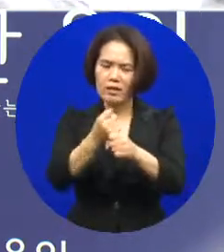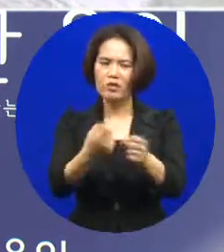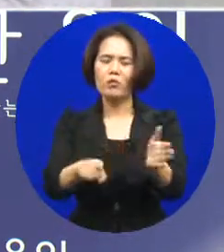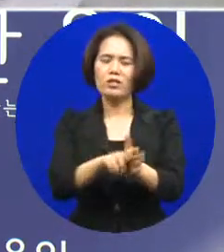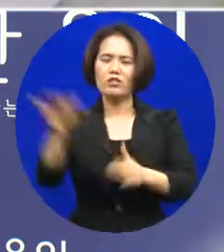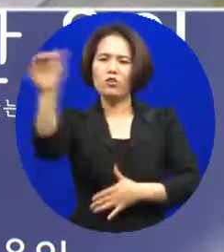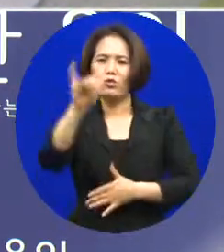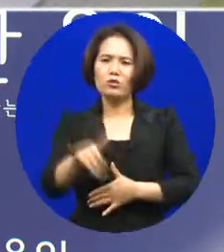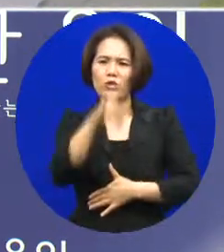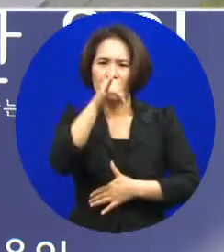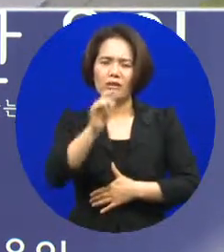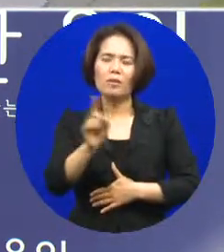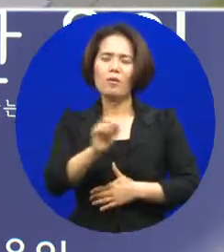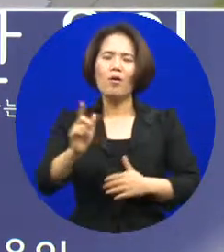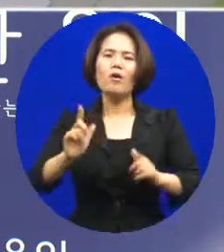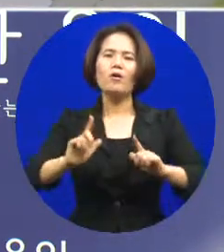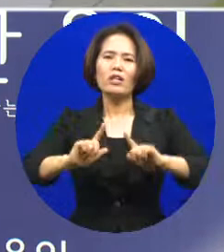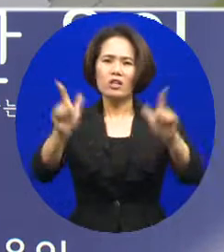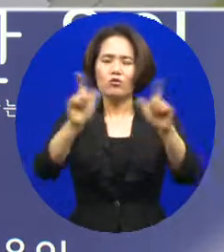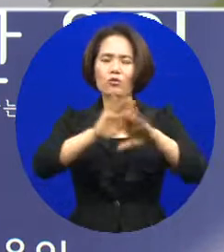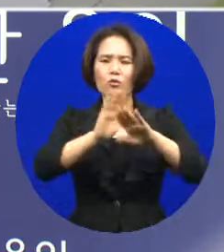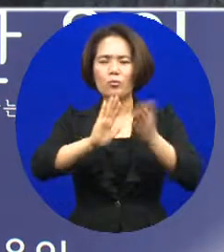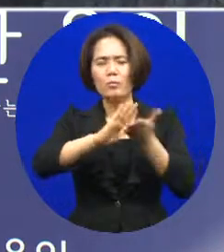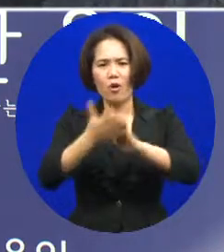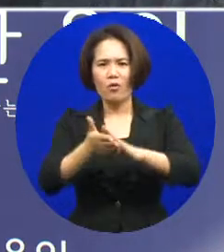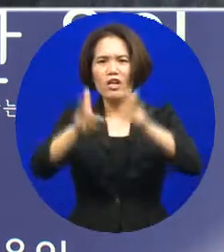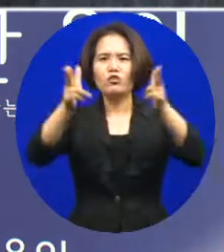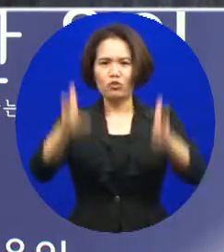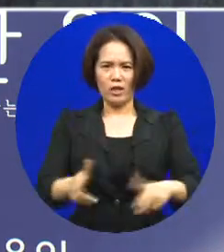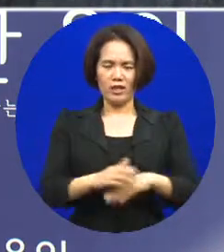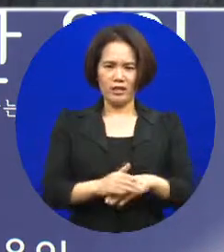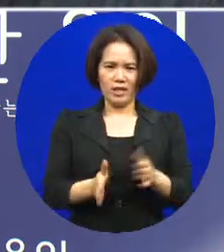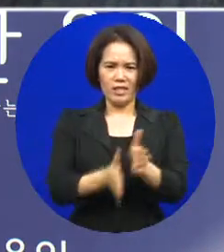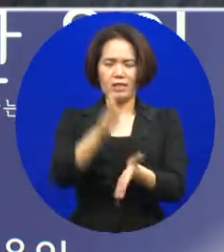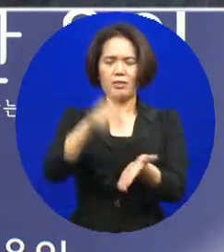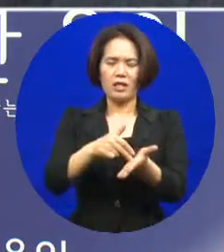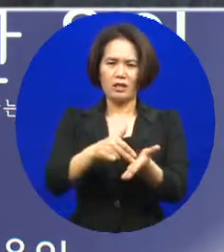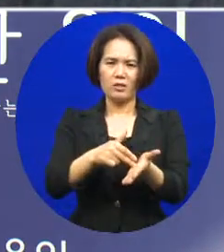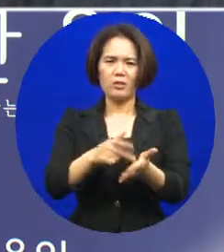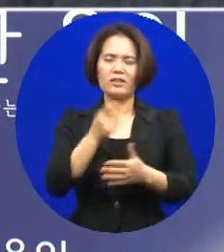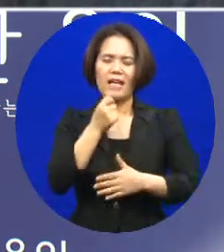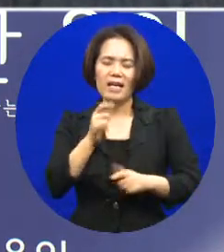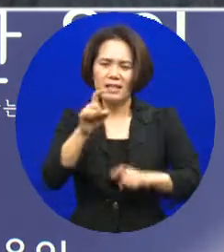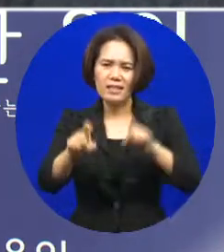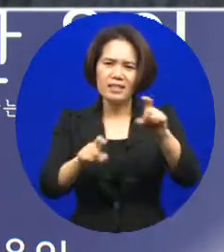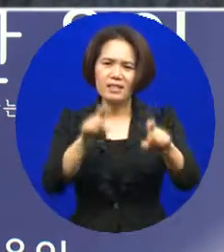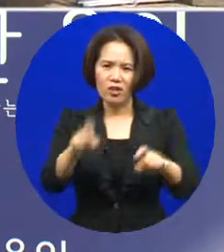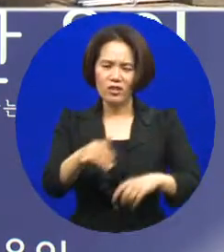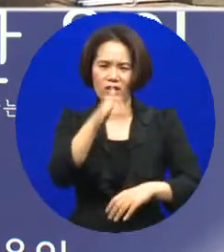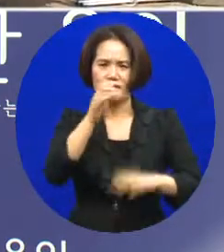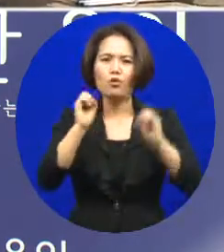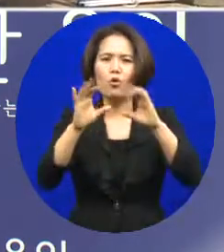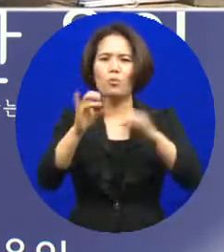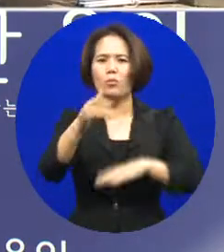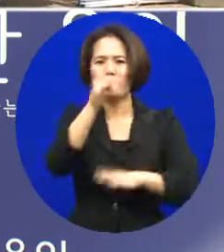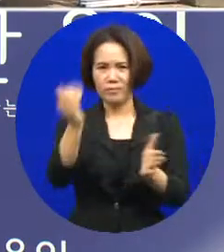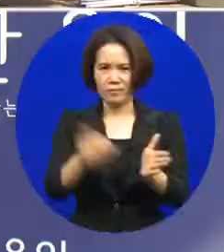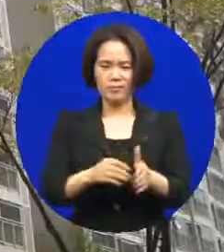전국적으로 펼쳐지는 기후변화 주간이었는데요. 우리 시도 지구를 위한 작은 실천을 알리는 홍보 활동을